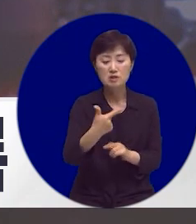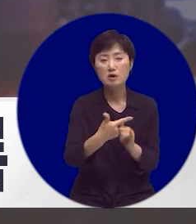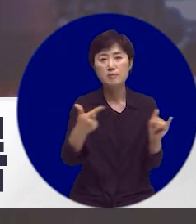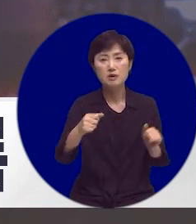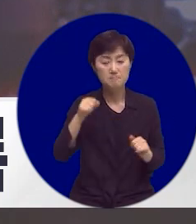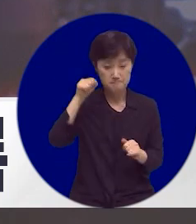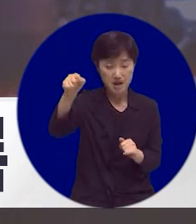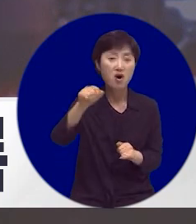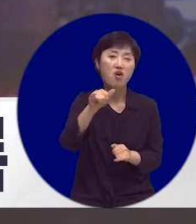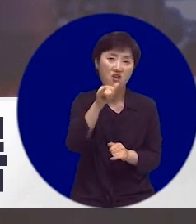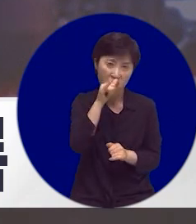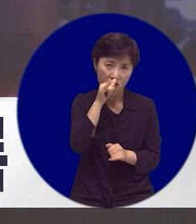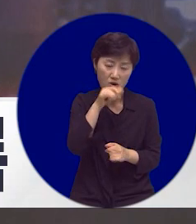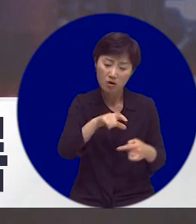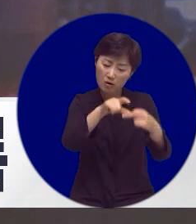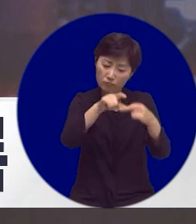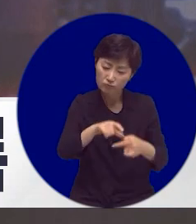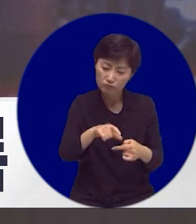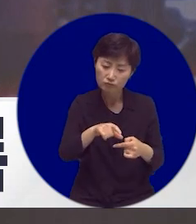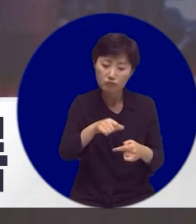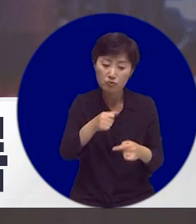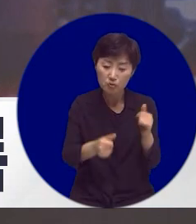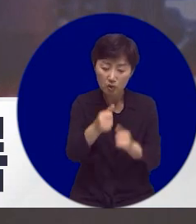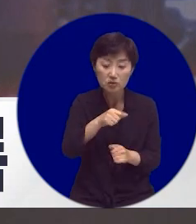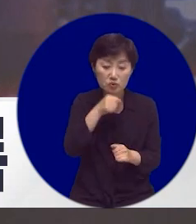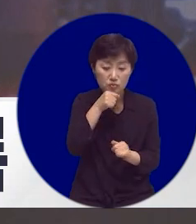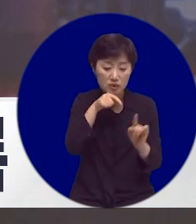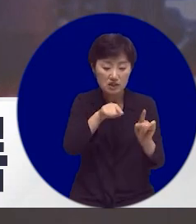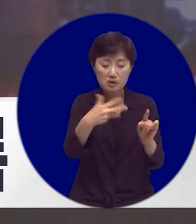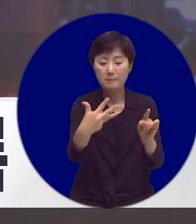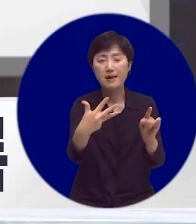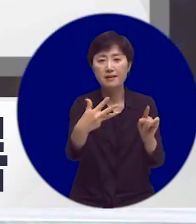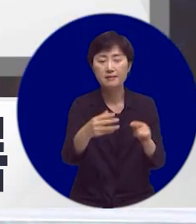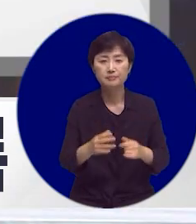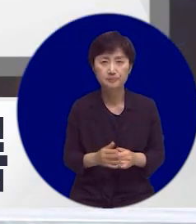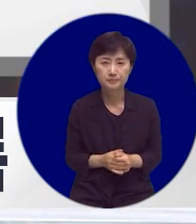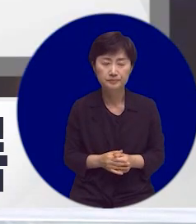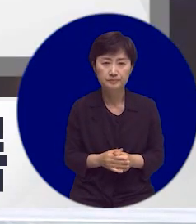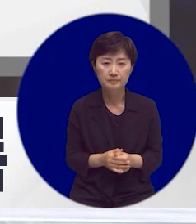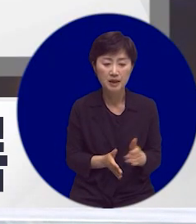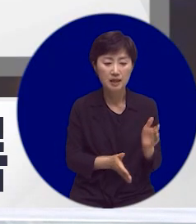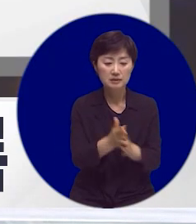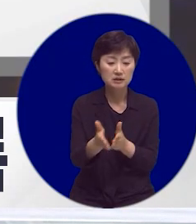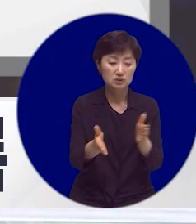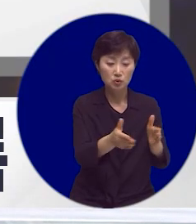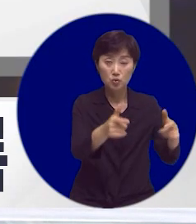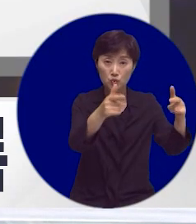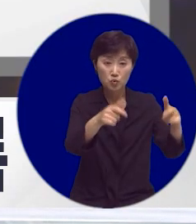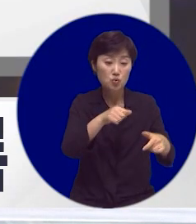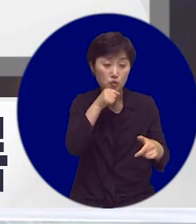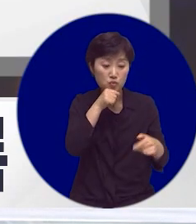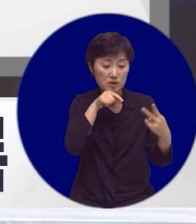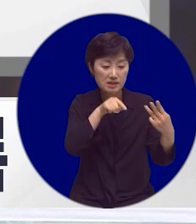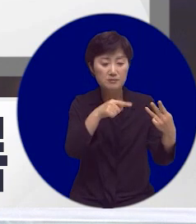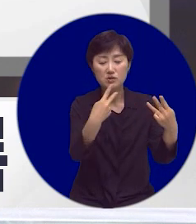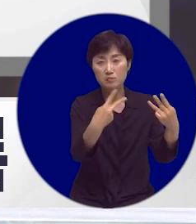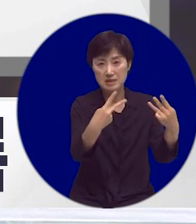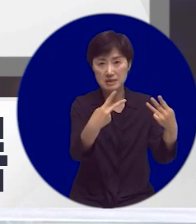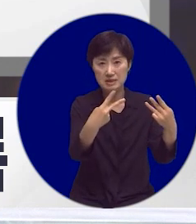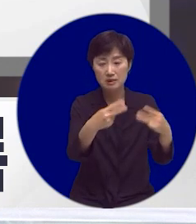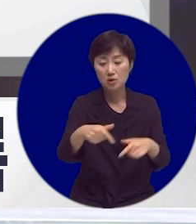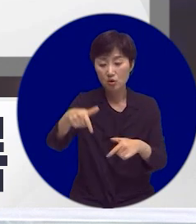7,616명이 등록해 평균 1.8대 1의 경쟁률을 보였습니다. 시도지사 선거는 3.2대 1,